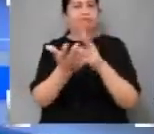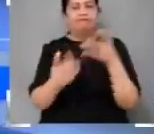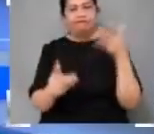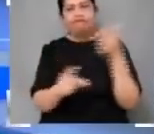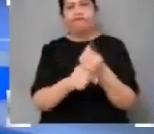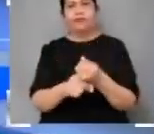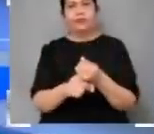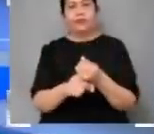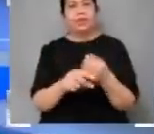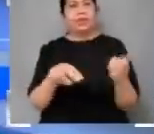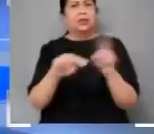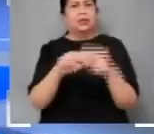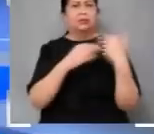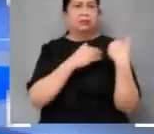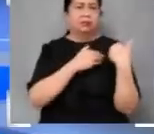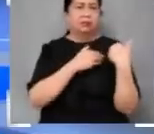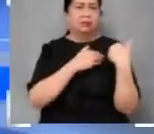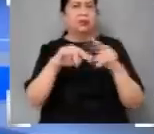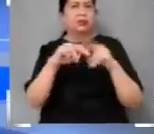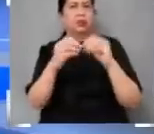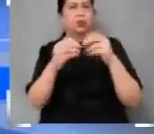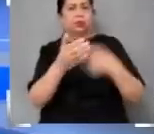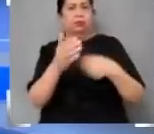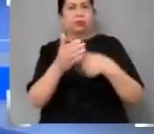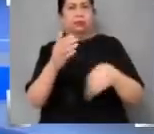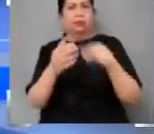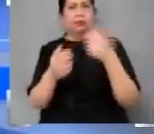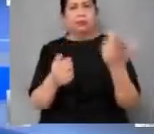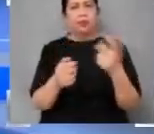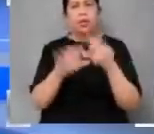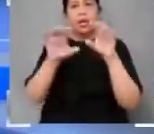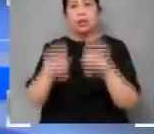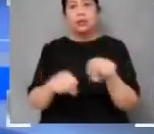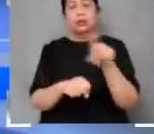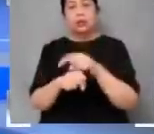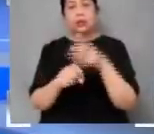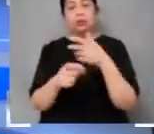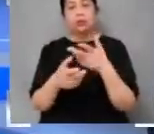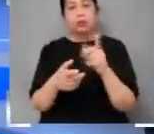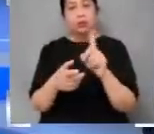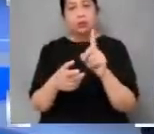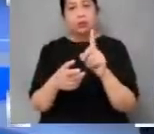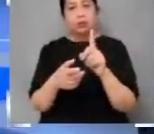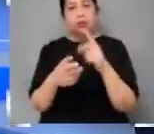Dagdag pasanin pa ang taas presyo sa ilang bilihin. Ang estado ng mga sinalanta, ating